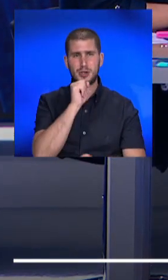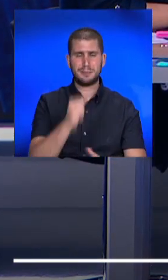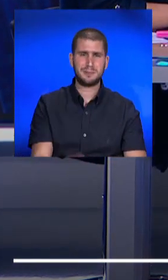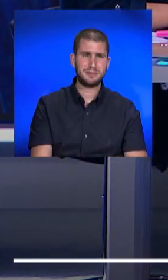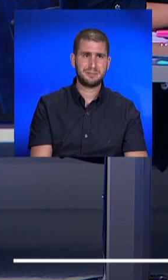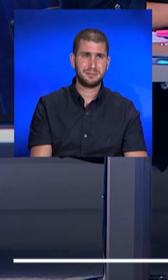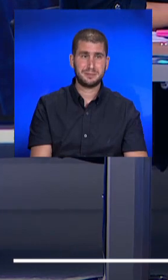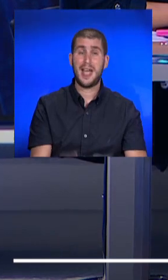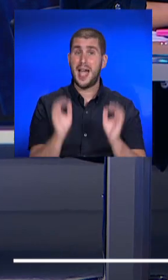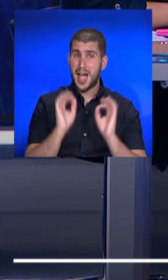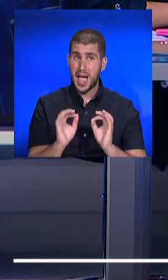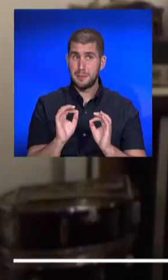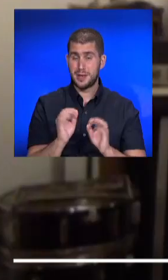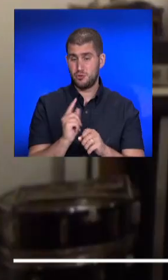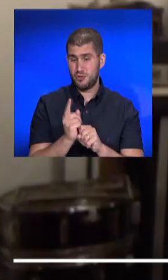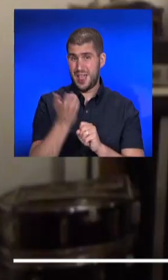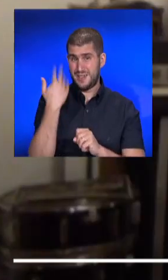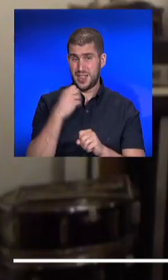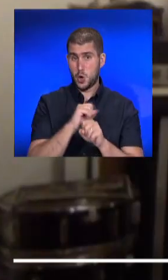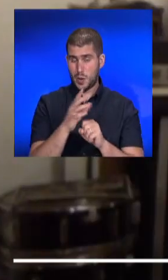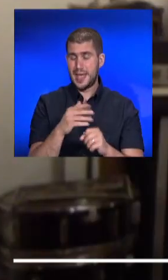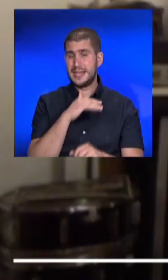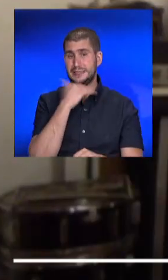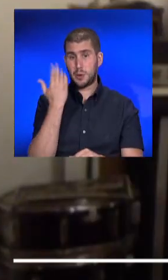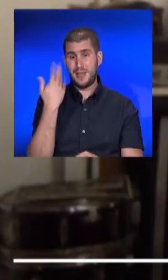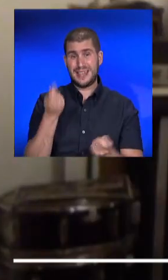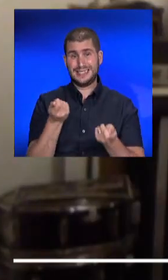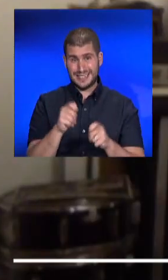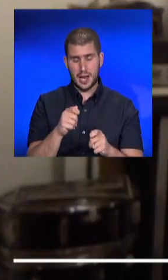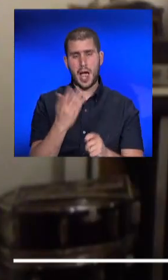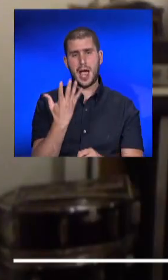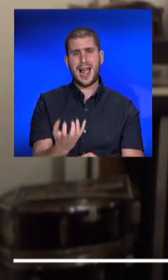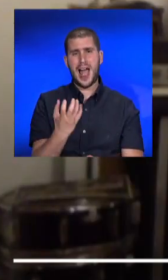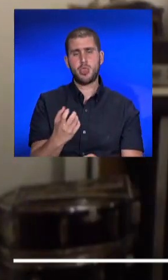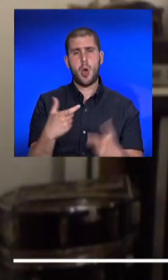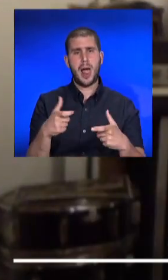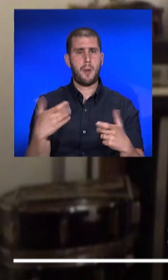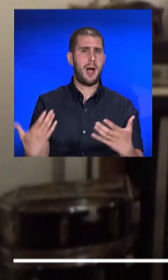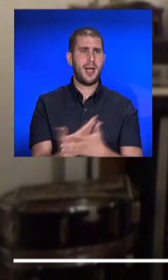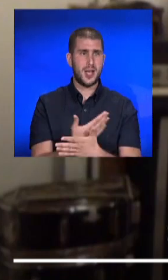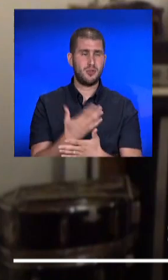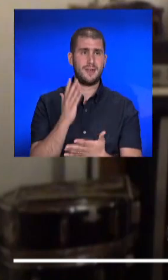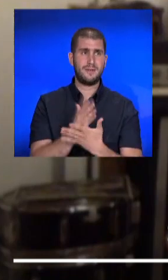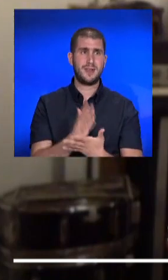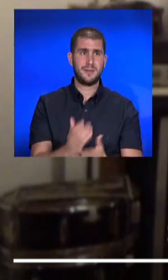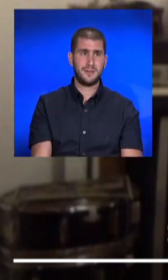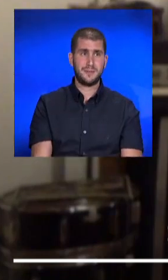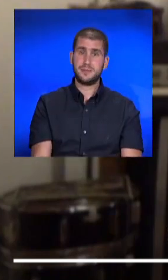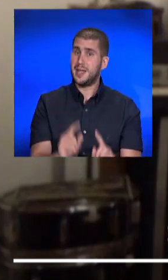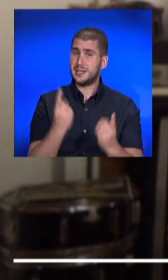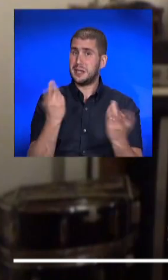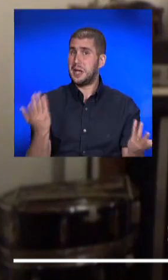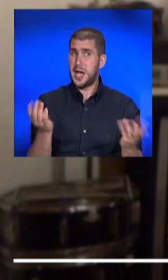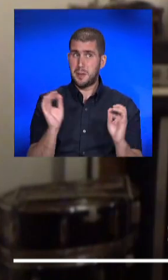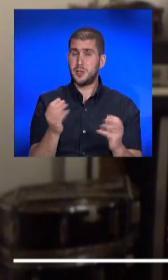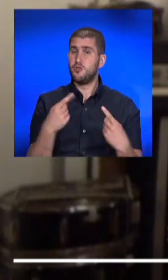מה הקורונה עשתה למאגר היצירה שלך? האמת שרגע לפני הקורונה הספקנו, לפני הסגר, הספקנו להקליט אלבום חדש. וואו. יצא ככה